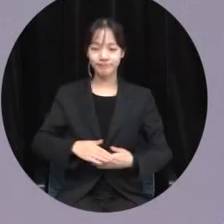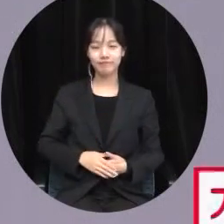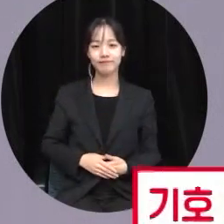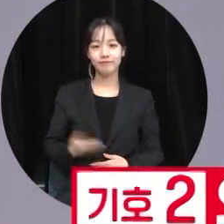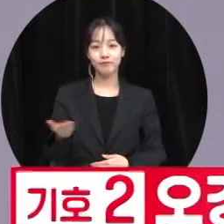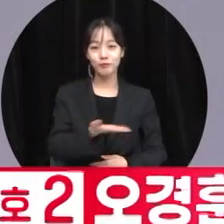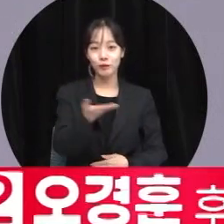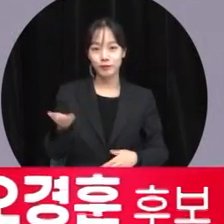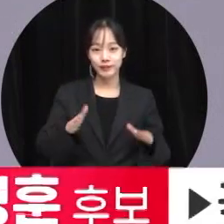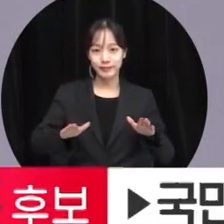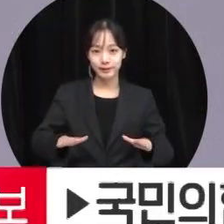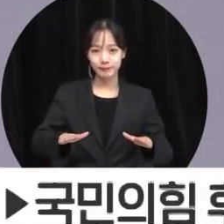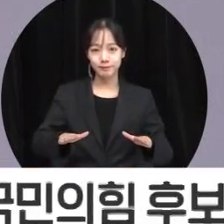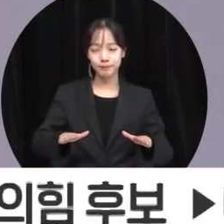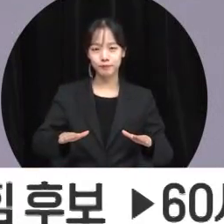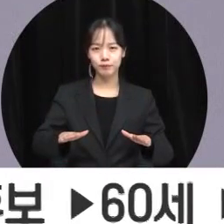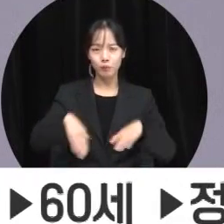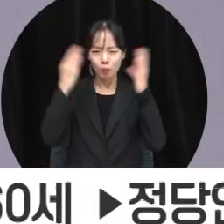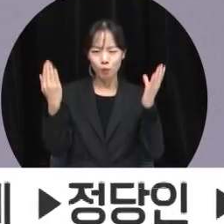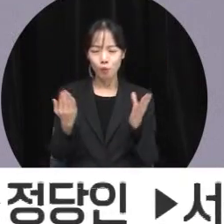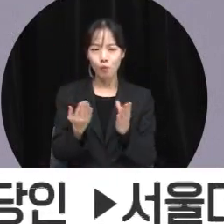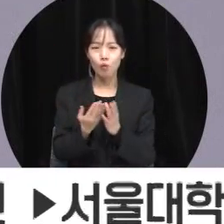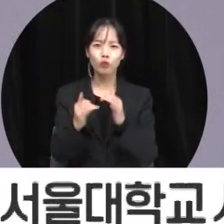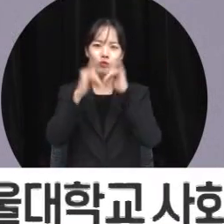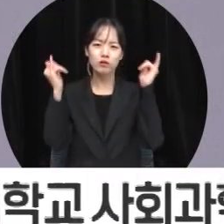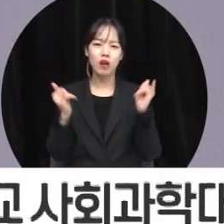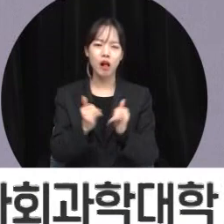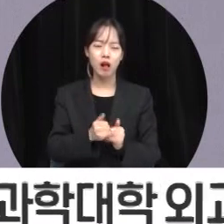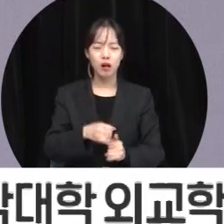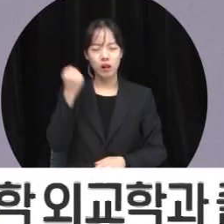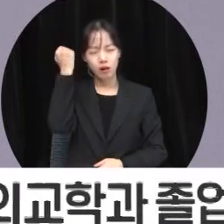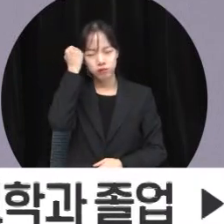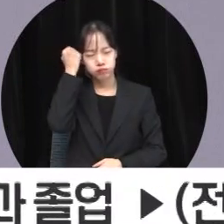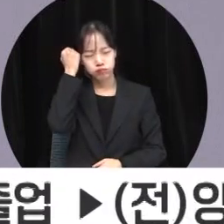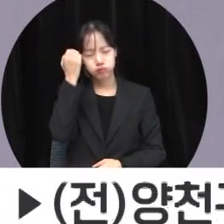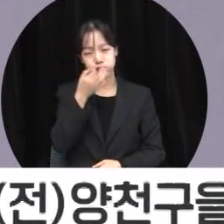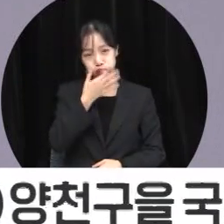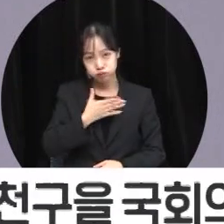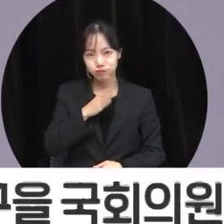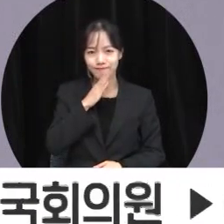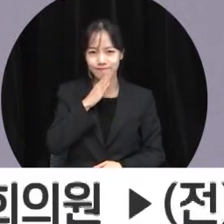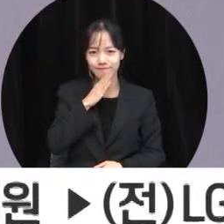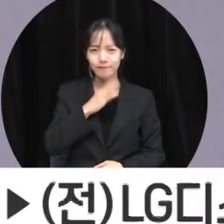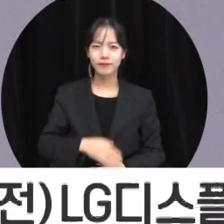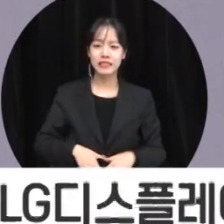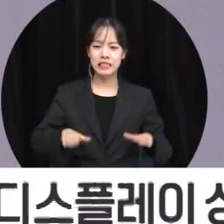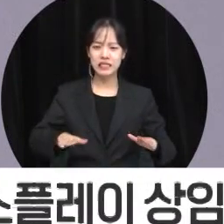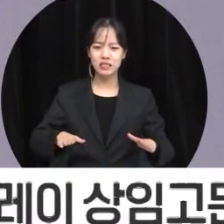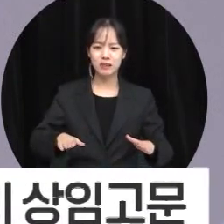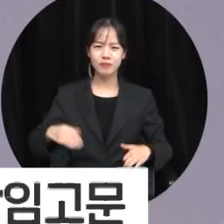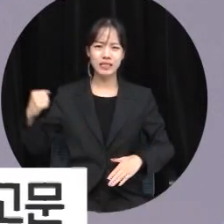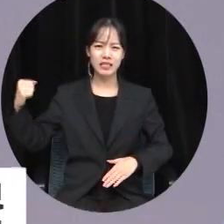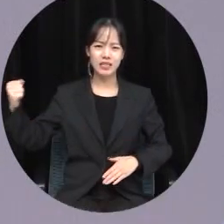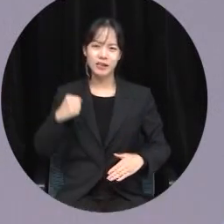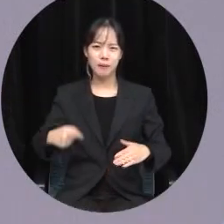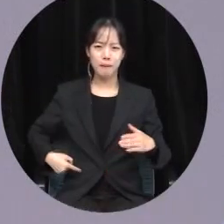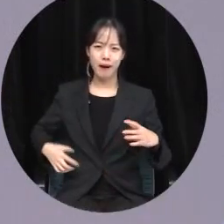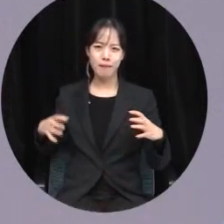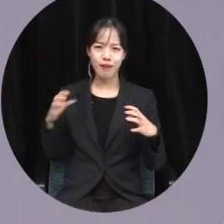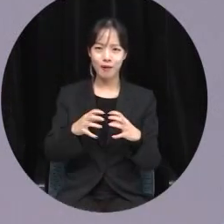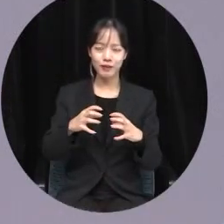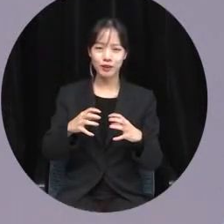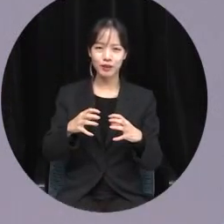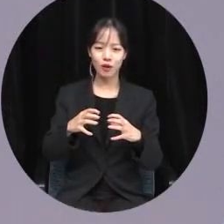여러분, 지금 모두의 삶이 힘듭니다. 지금은 모두 힘을 합쳐 민생